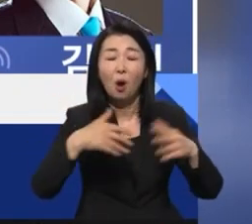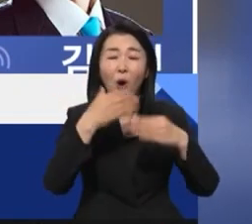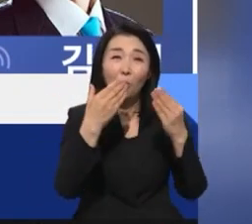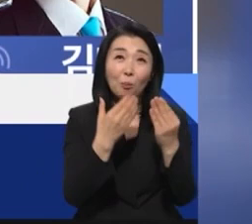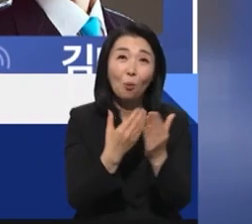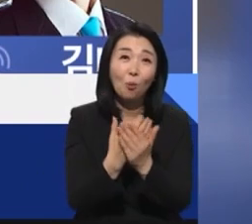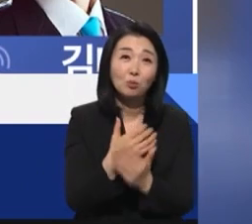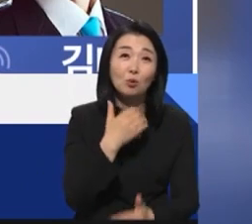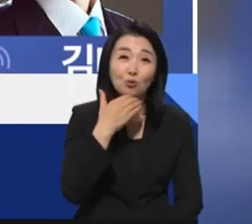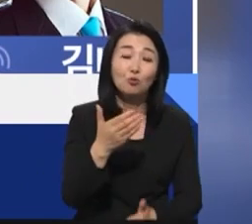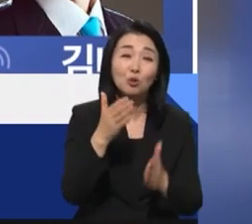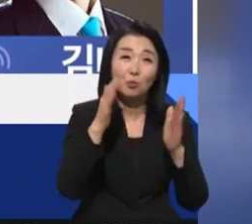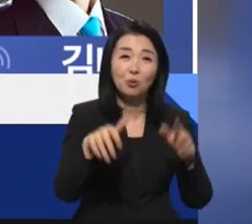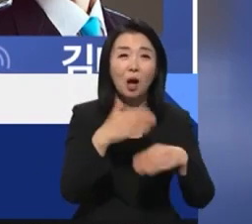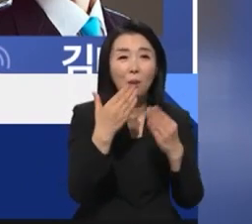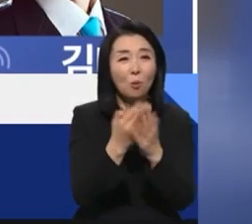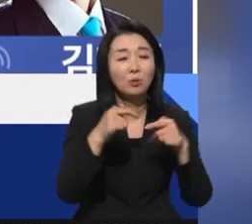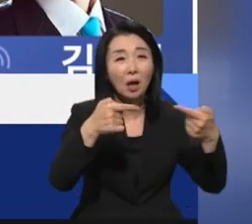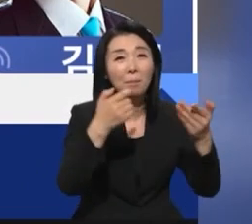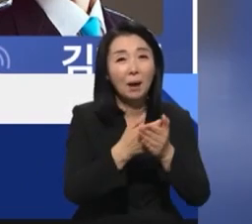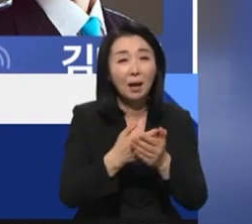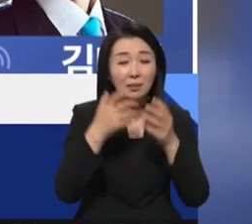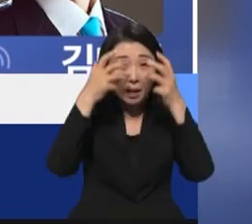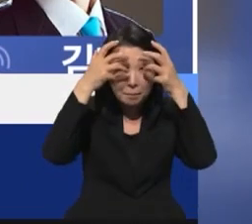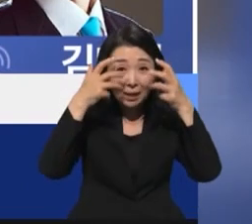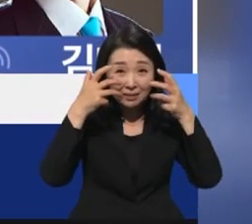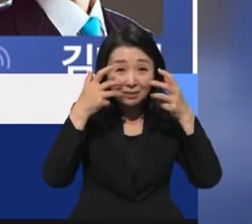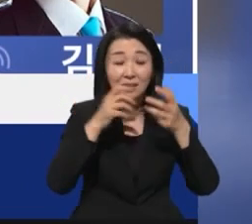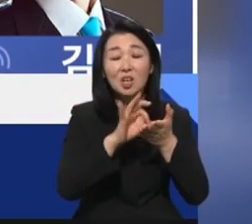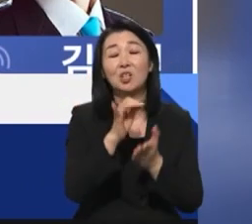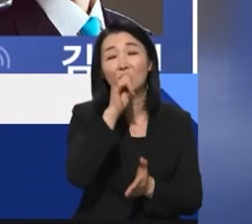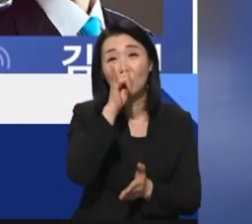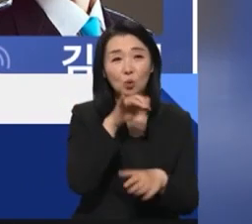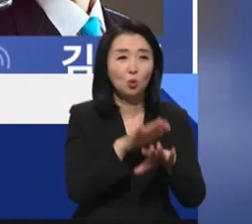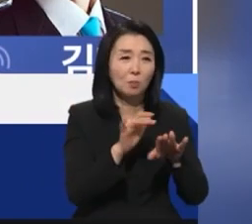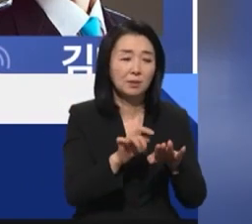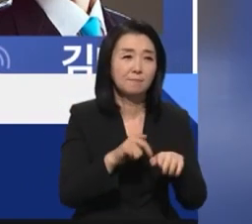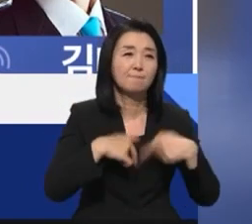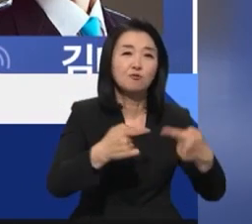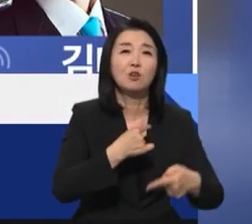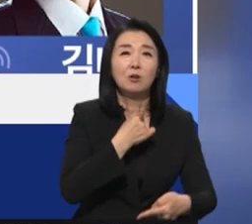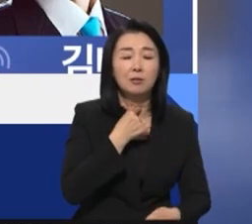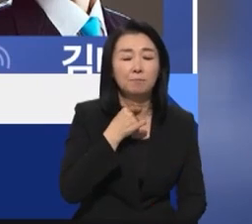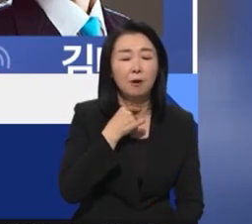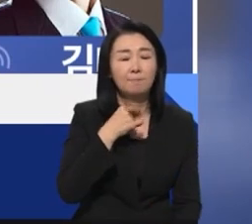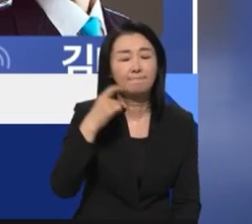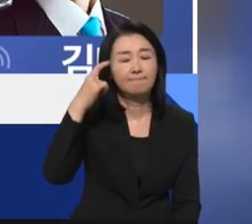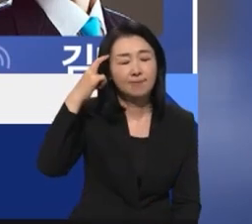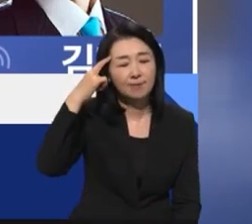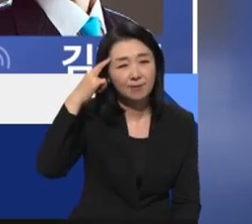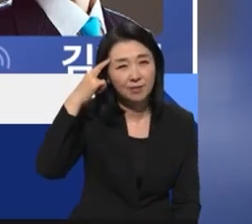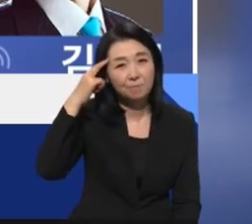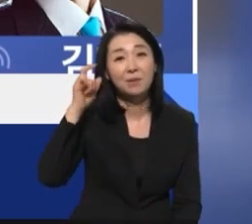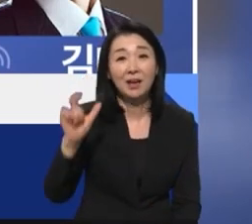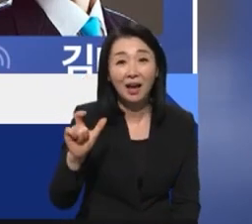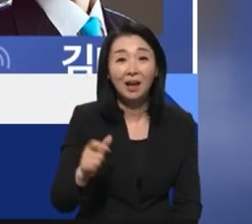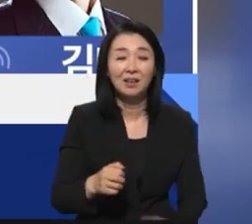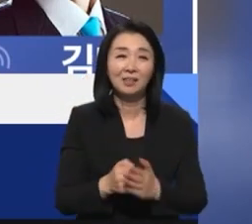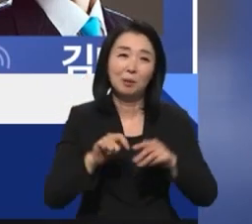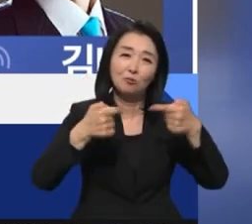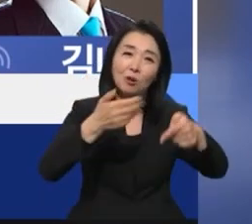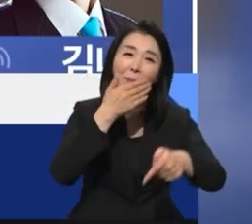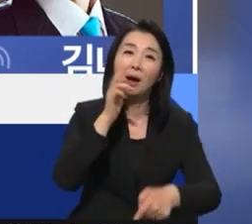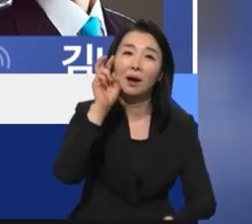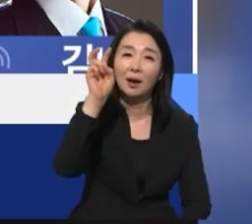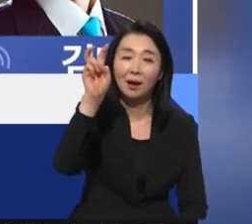소화를 했어요 마스크를 쓰고 있는 사람들은 의지가 워낙 지금 강한 상황이기 때문에 그런 것들을 봤을 때는 또 이제 처음에 출전